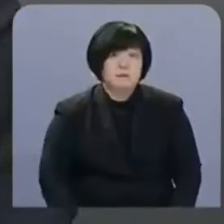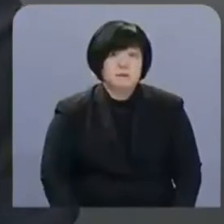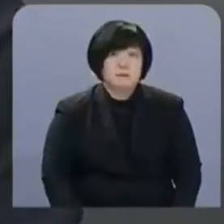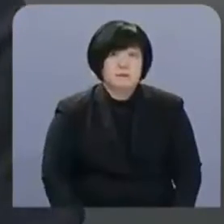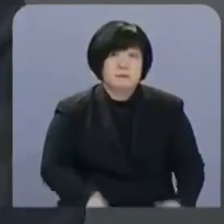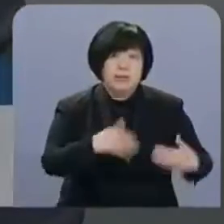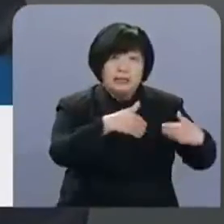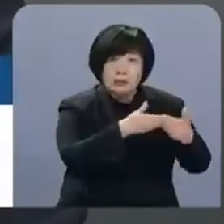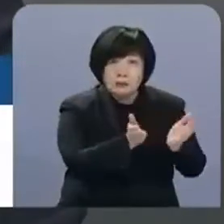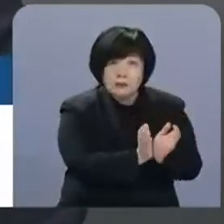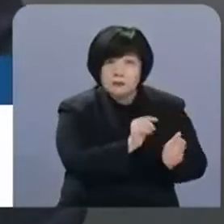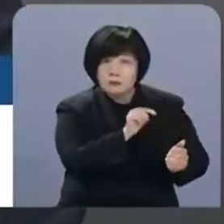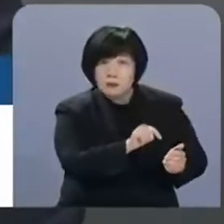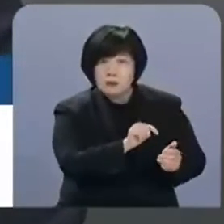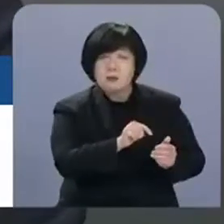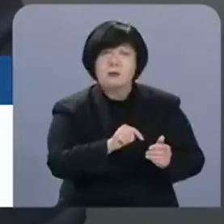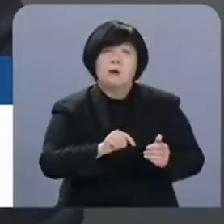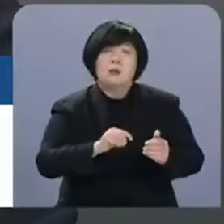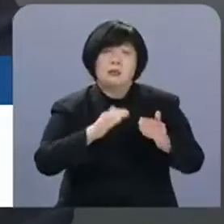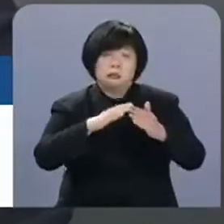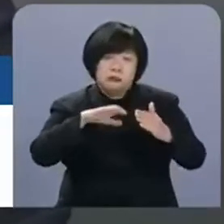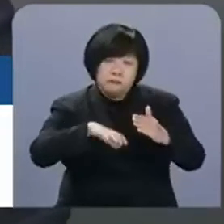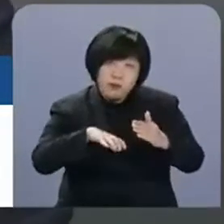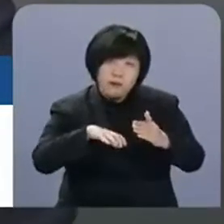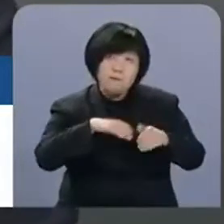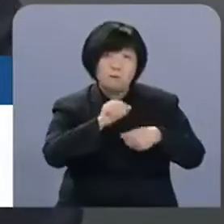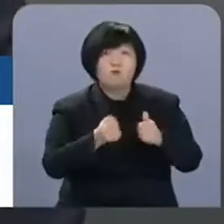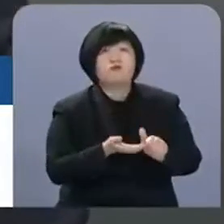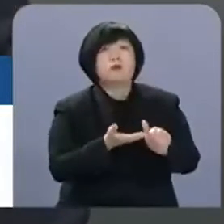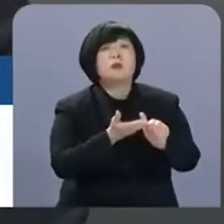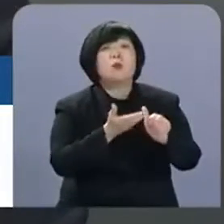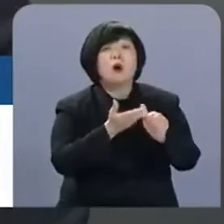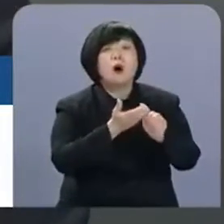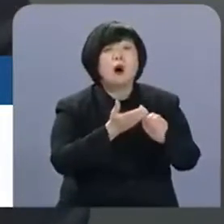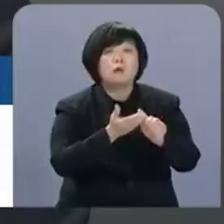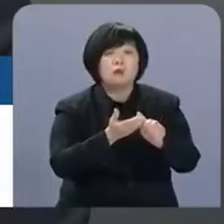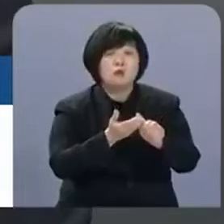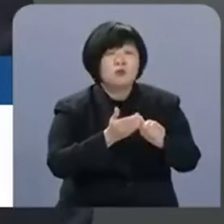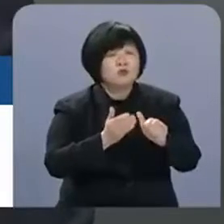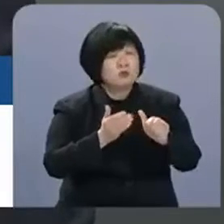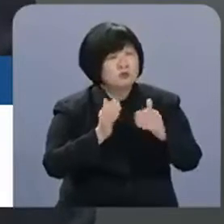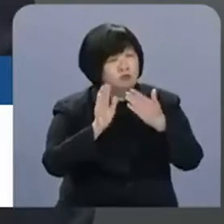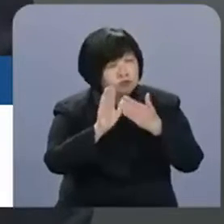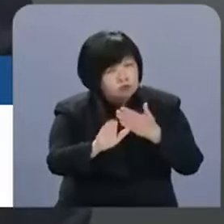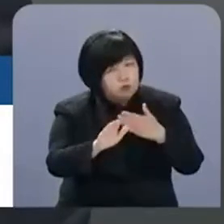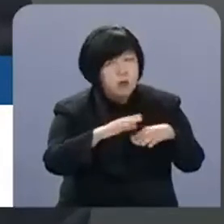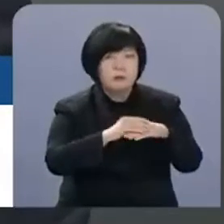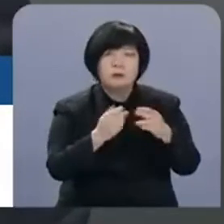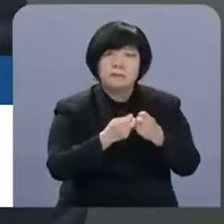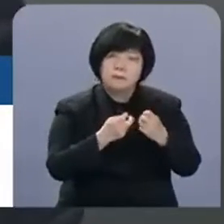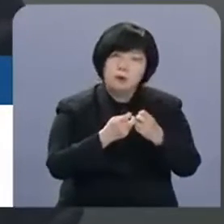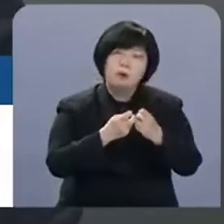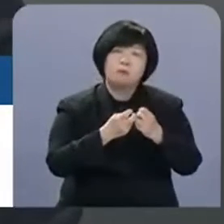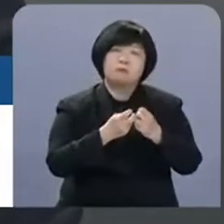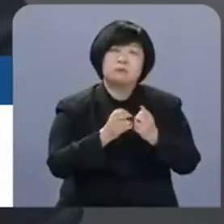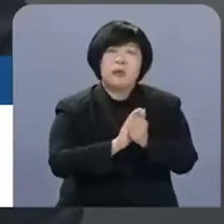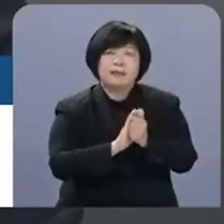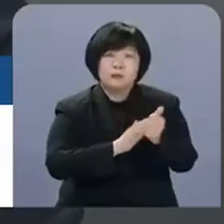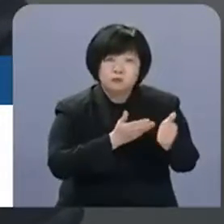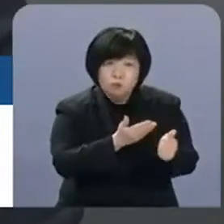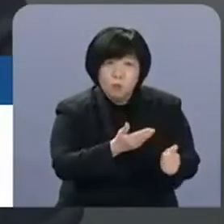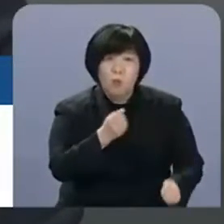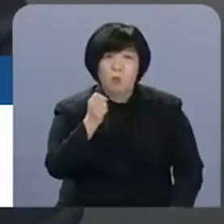취약계층에 해서 반려동물을 처리하는 과정에 있어서 그 여러가지 요금감면 해태 또 드리고 해서